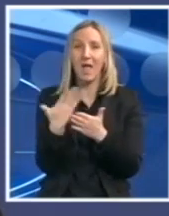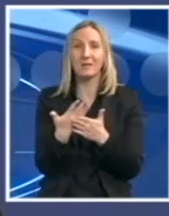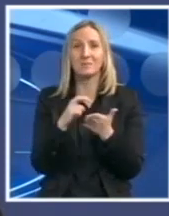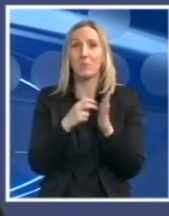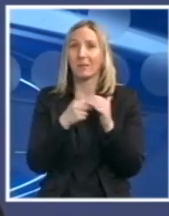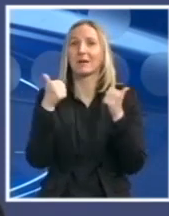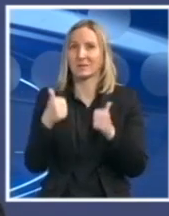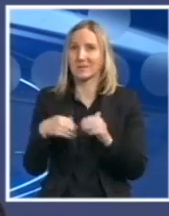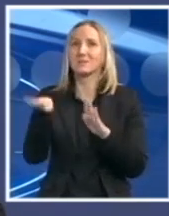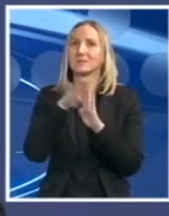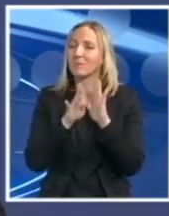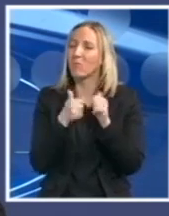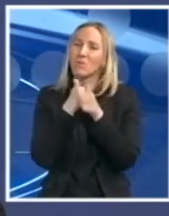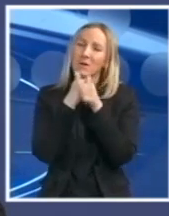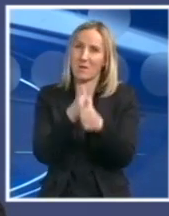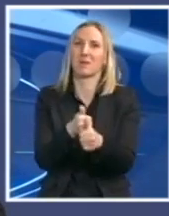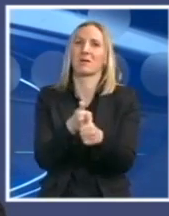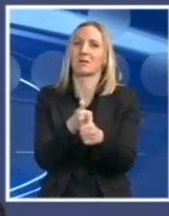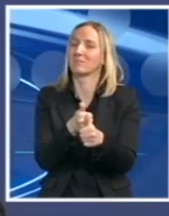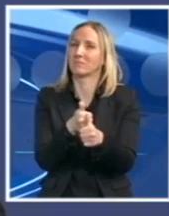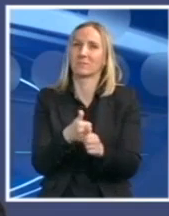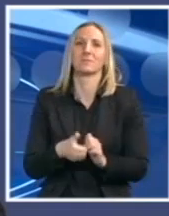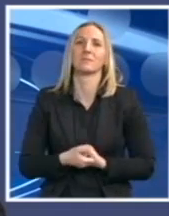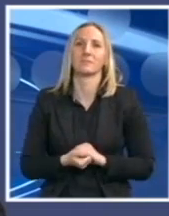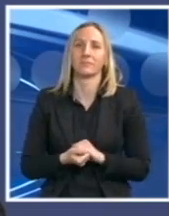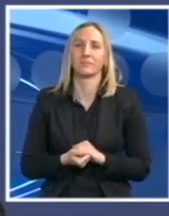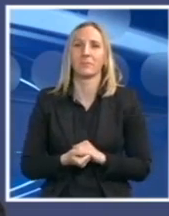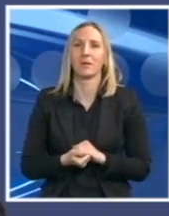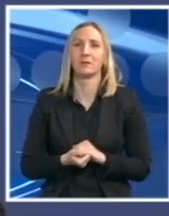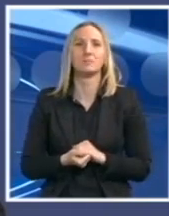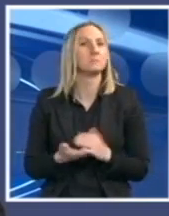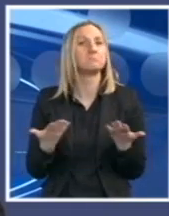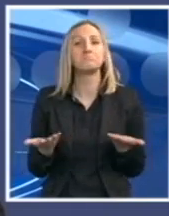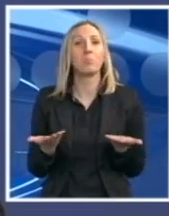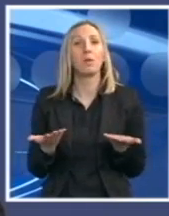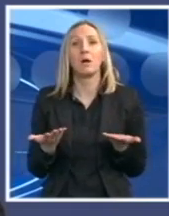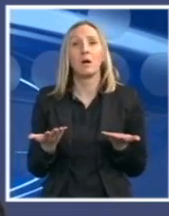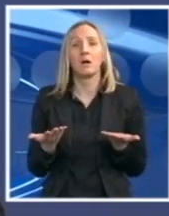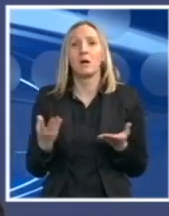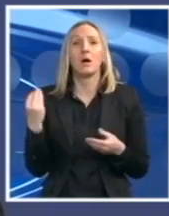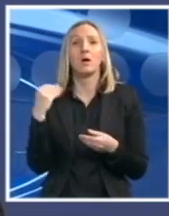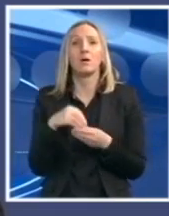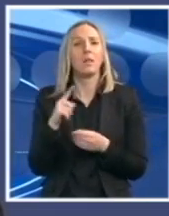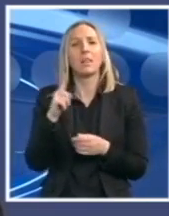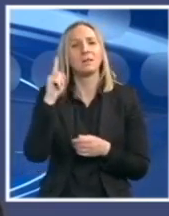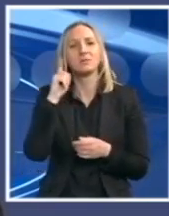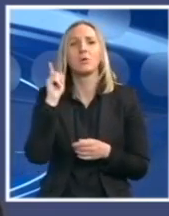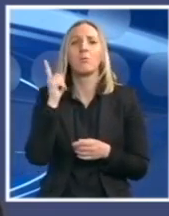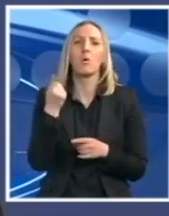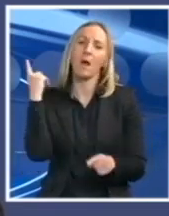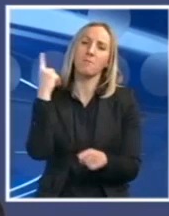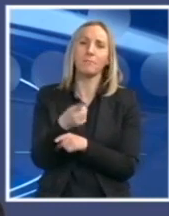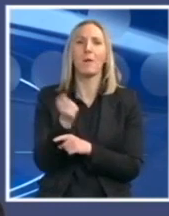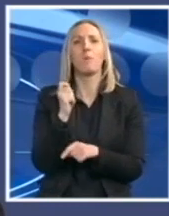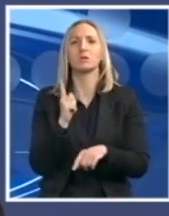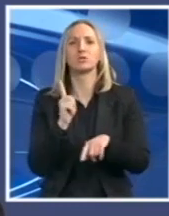treba i da se sprovode. To ne znači da moraju zaista da budu i određene kao policijski